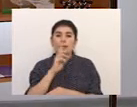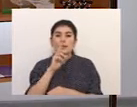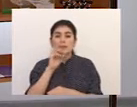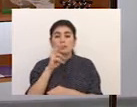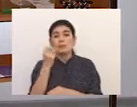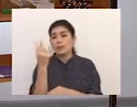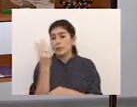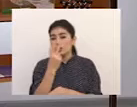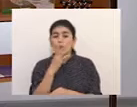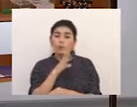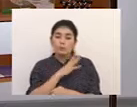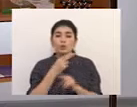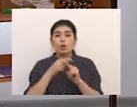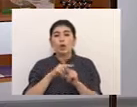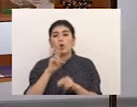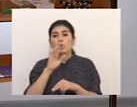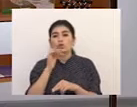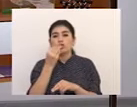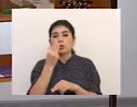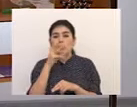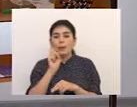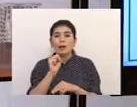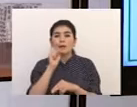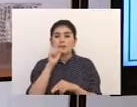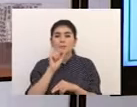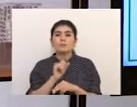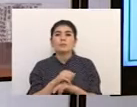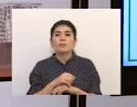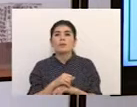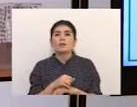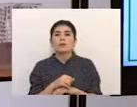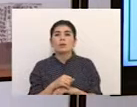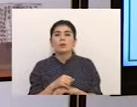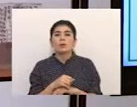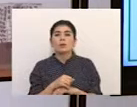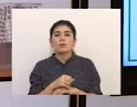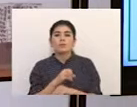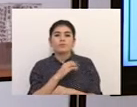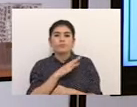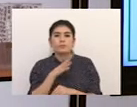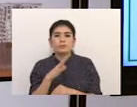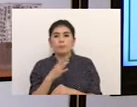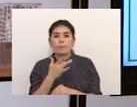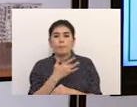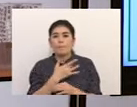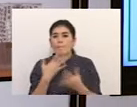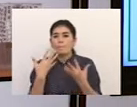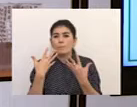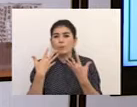miqdori ikkita bo'lganligi uchun bu ham qo'shma gap. Biylarning ko'nglini xushlamadi. Otini